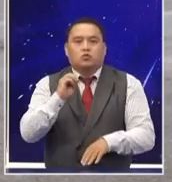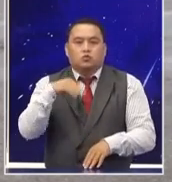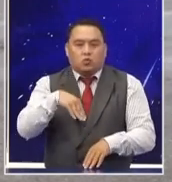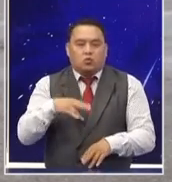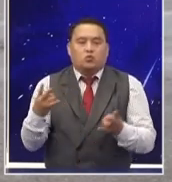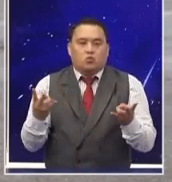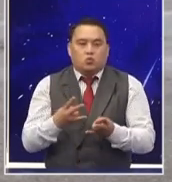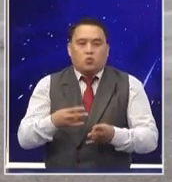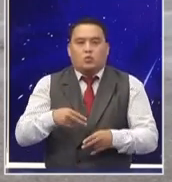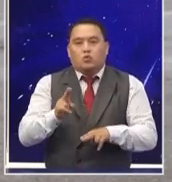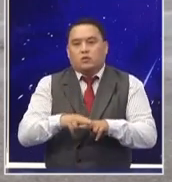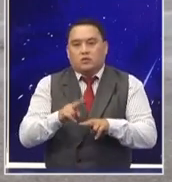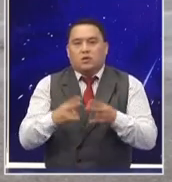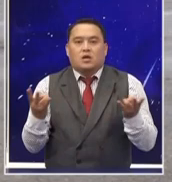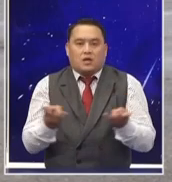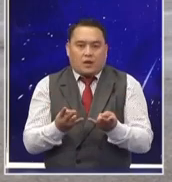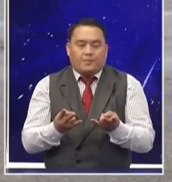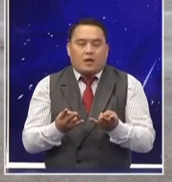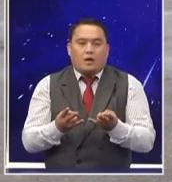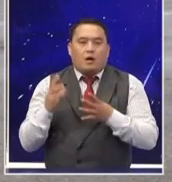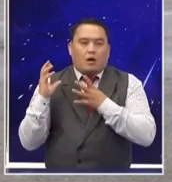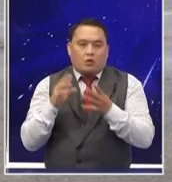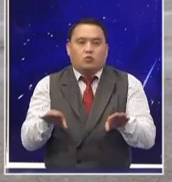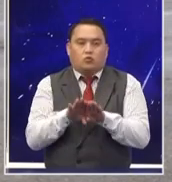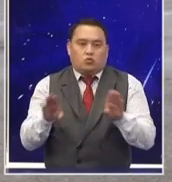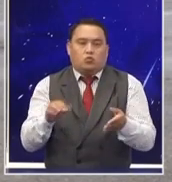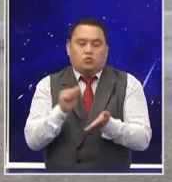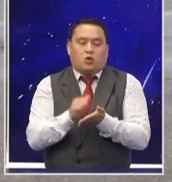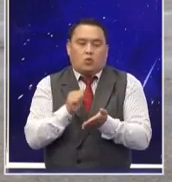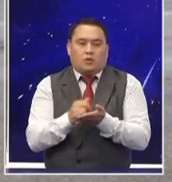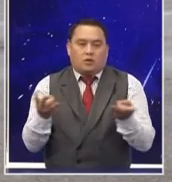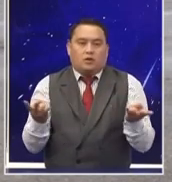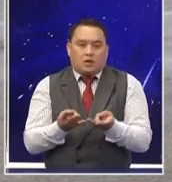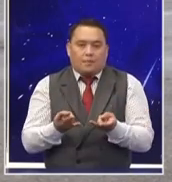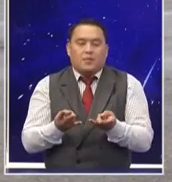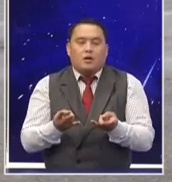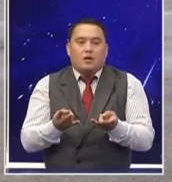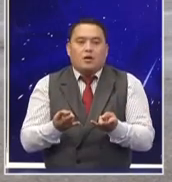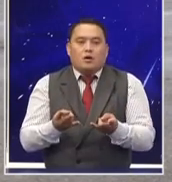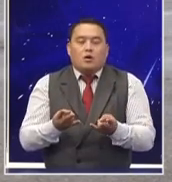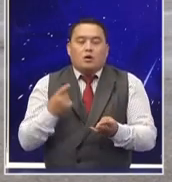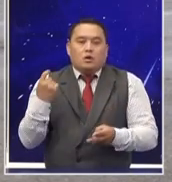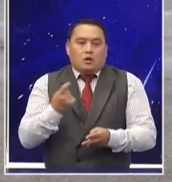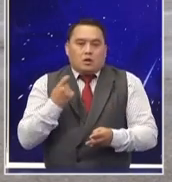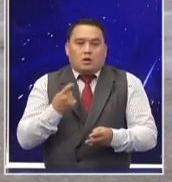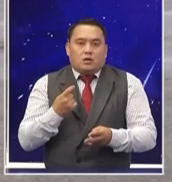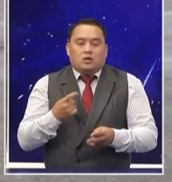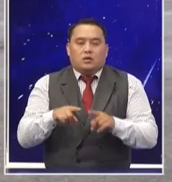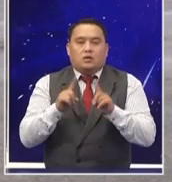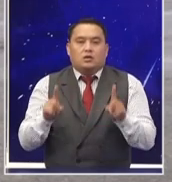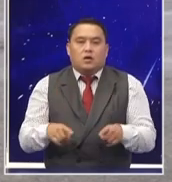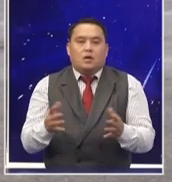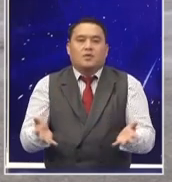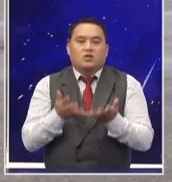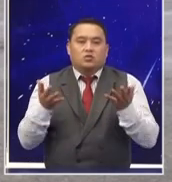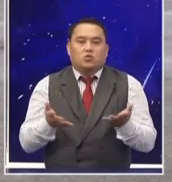нөмірімен жеке куәлігі керек. Жүк көлігі мен автобус иелерінен де дәл осы құжаттарды талап етеміз. Аталған көлік иелерінде жеңілдік сертификаттарын табыстаймыз.